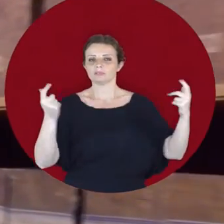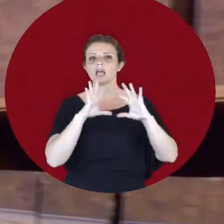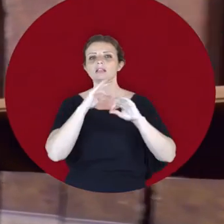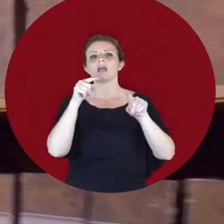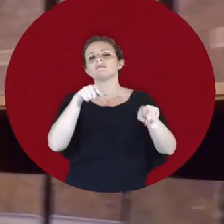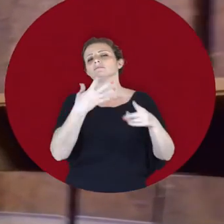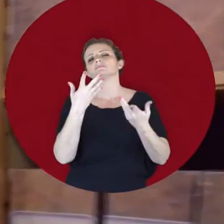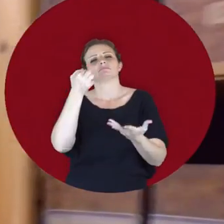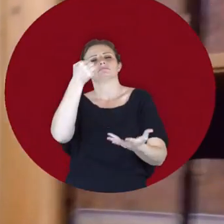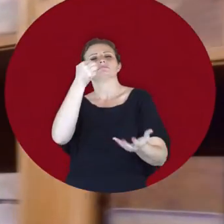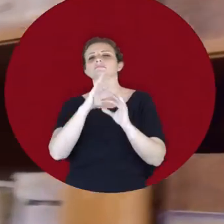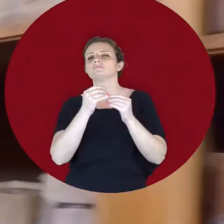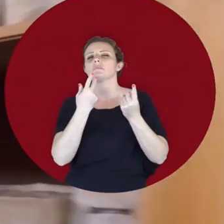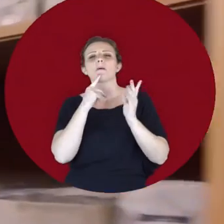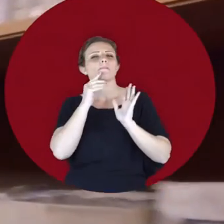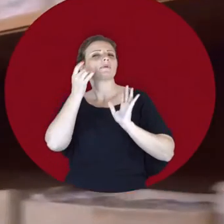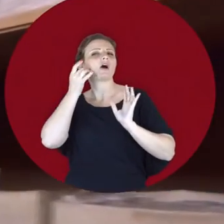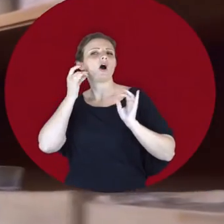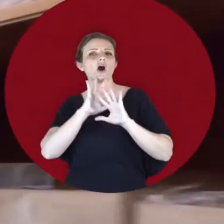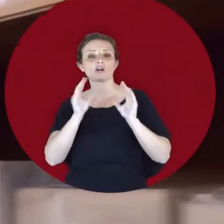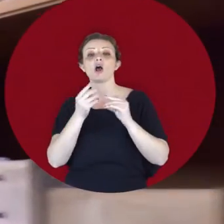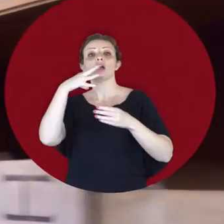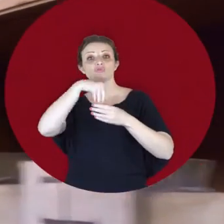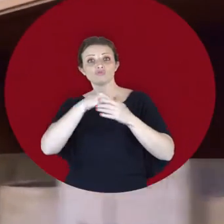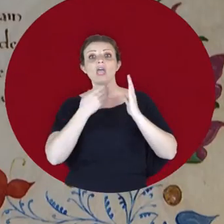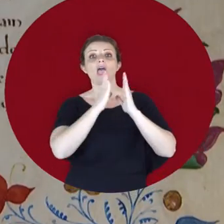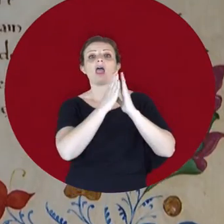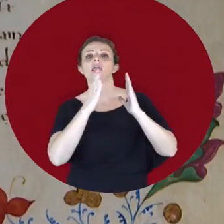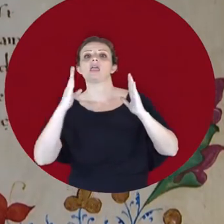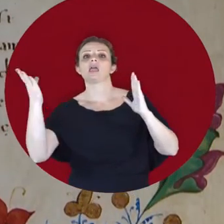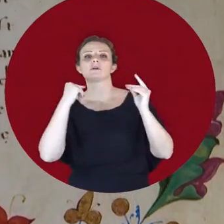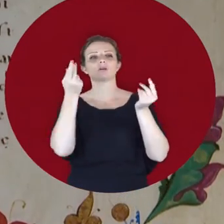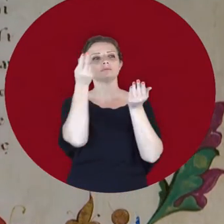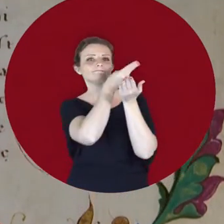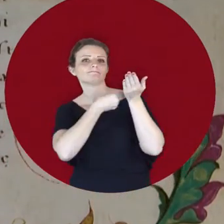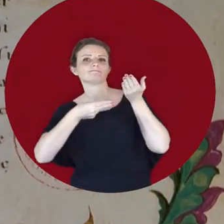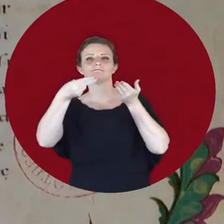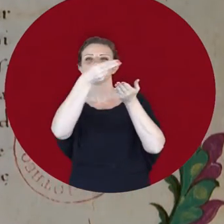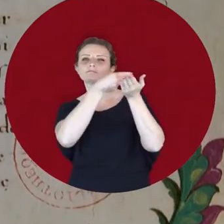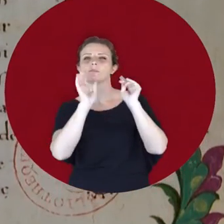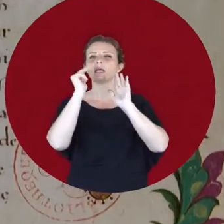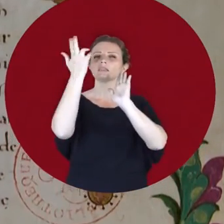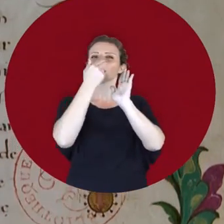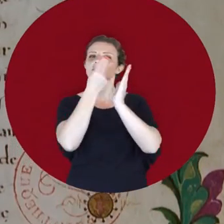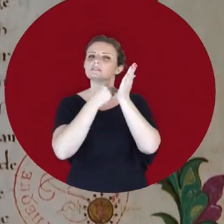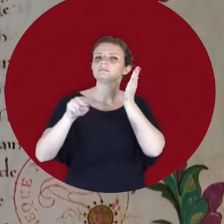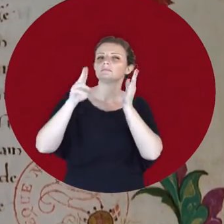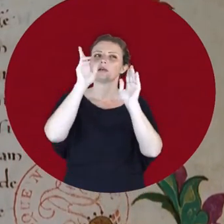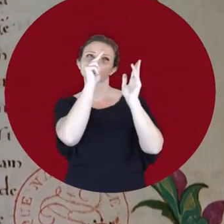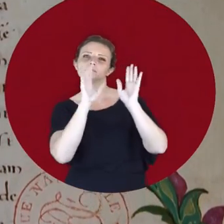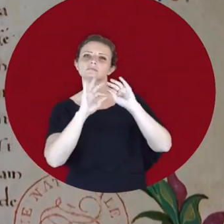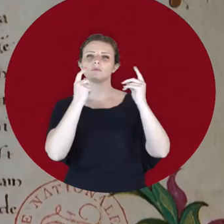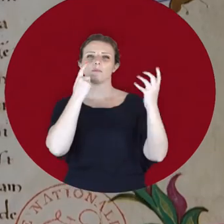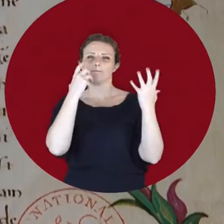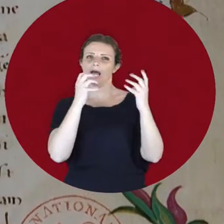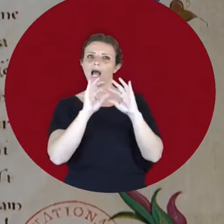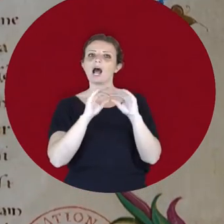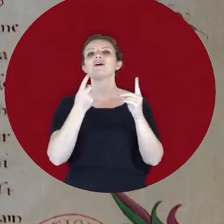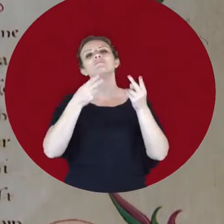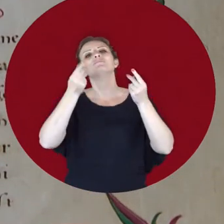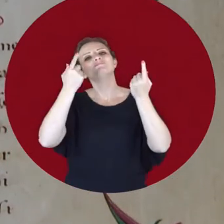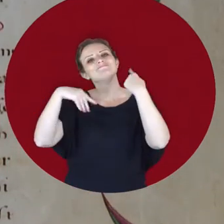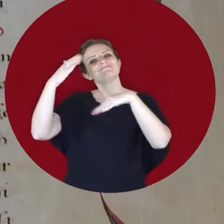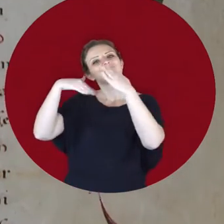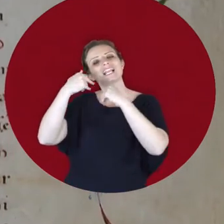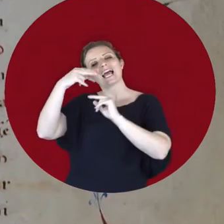fondi più magnifici per valore artistico è quello che raggruppa i preziosissimi libri corali ornati di fregi e di decorazioni pittoriche,